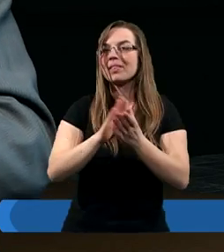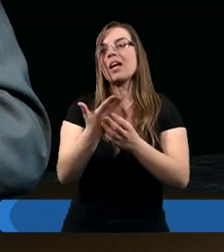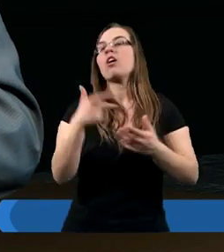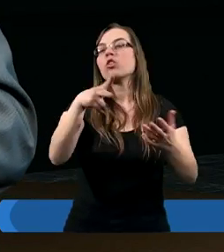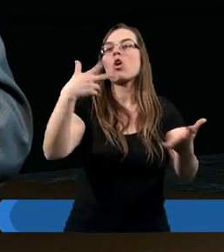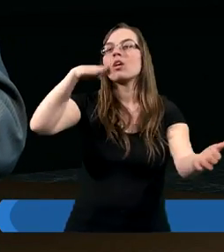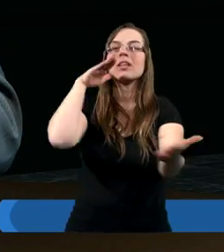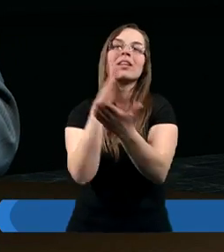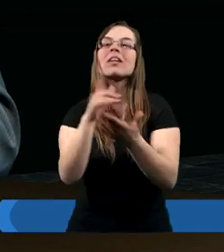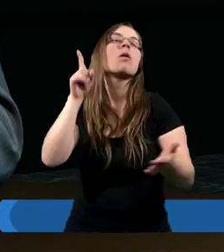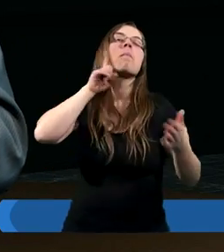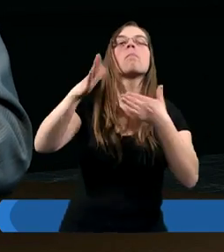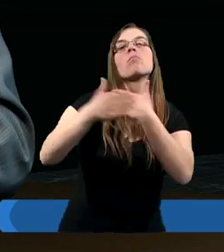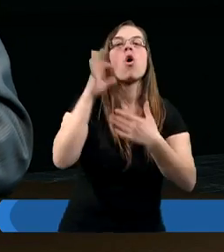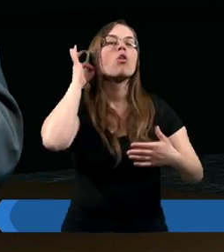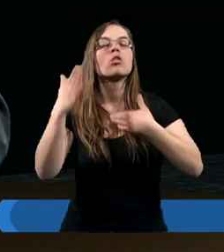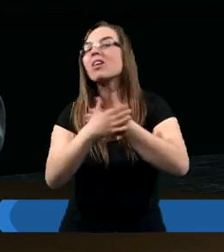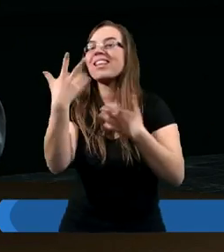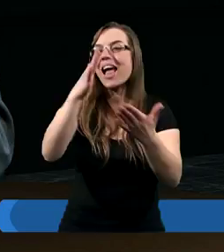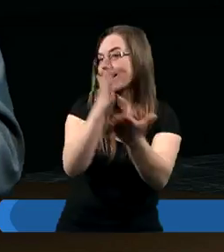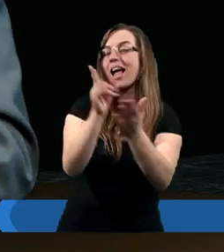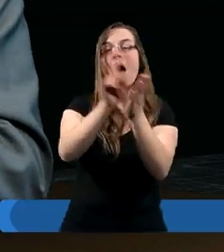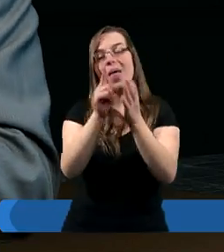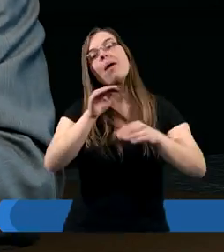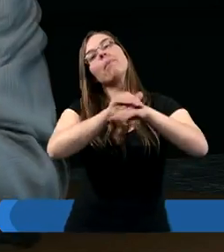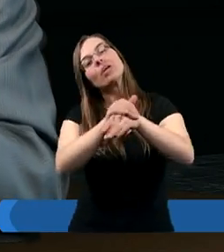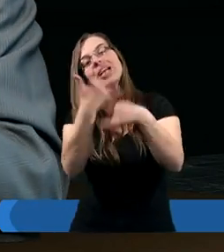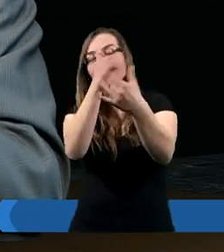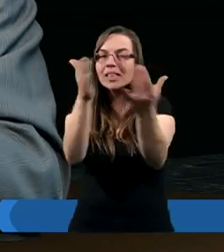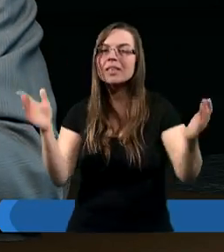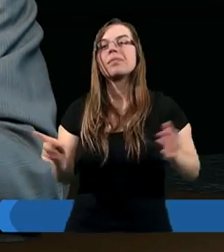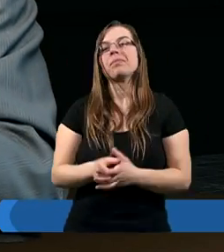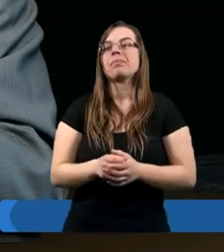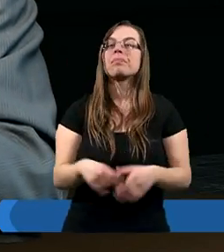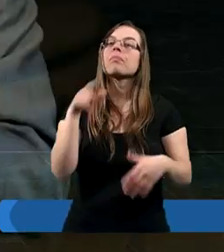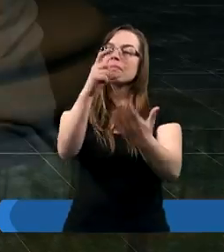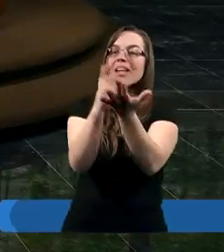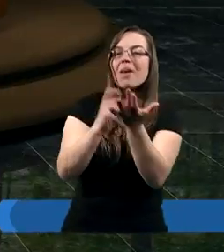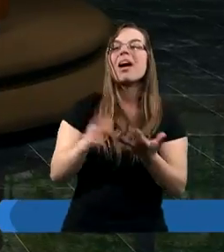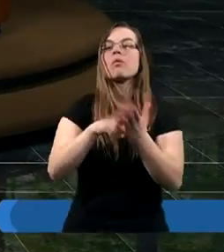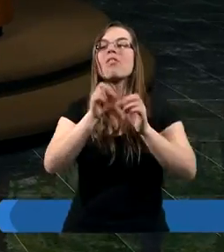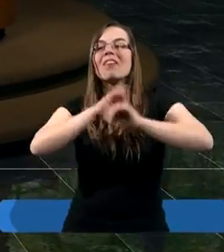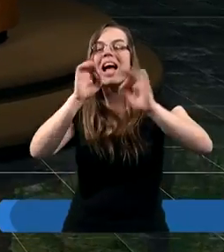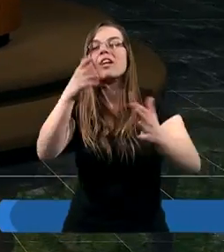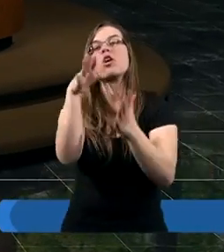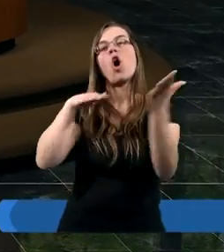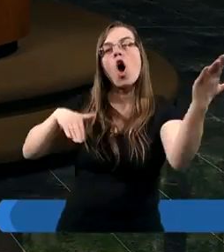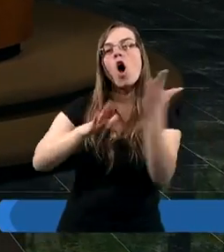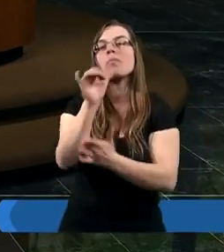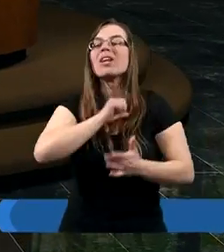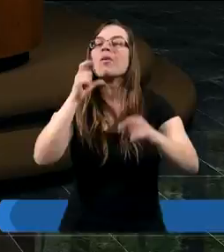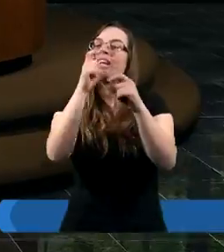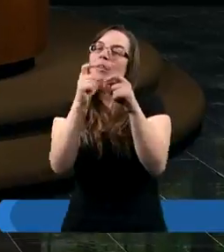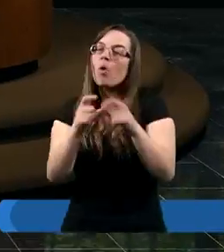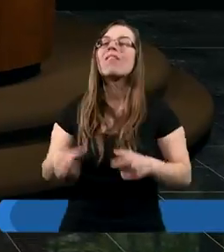to nie tylko do małżonki, ale do innych ludzi. Ten fragment, gdy zaczynaliśmy czytać, on rozpoczynał się